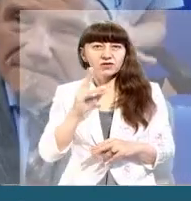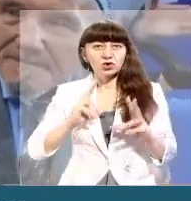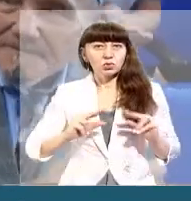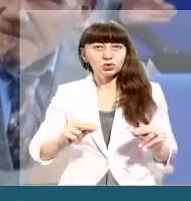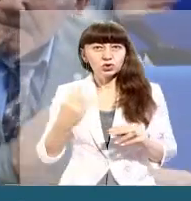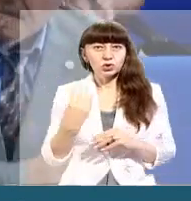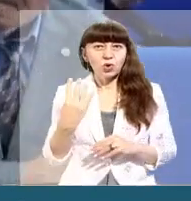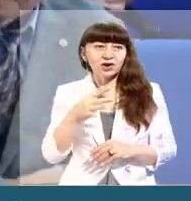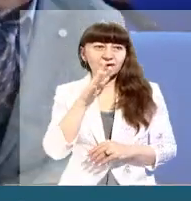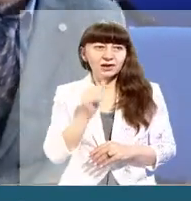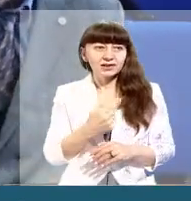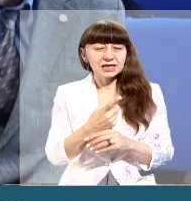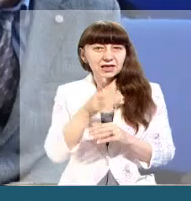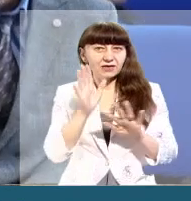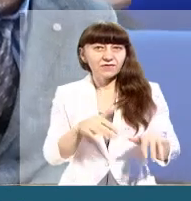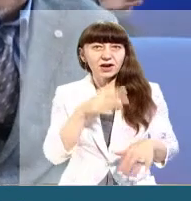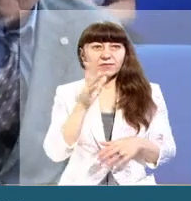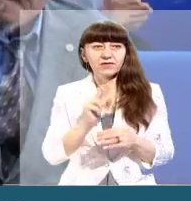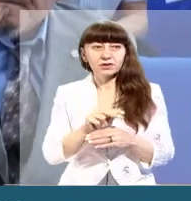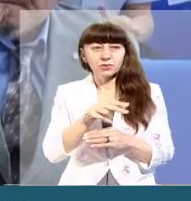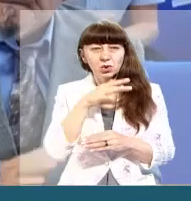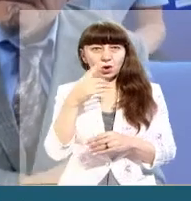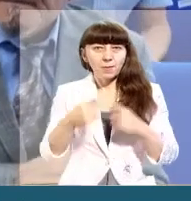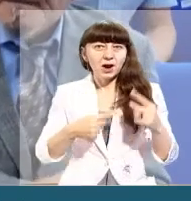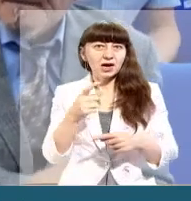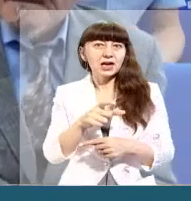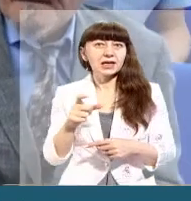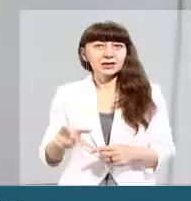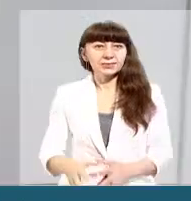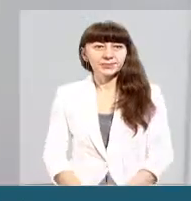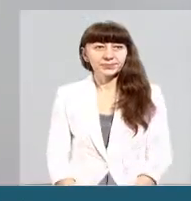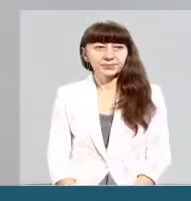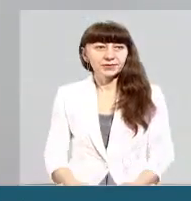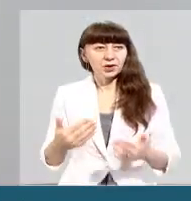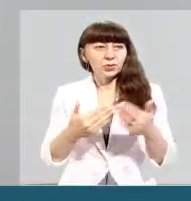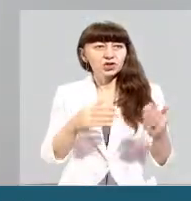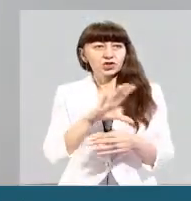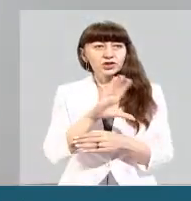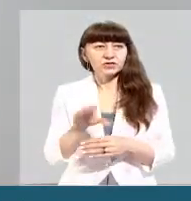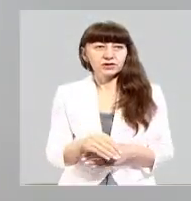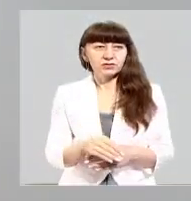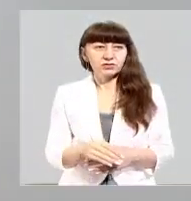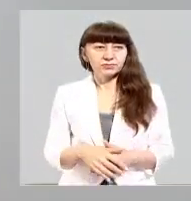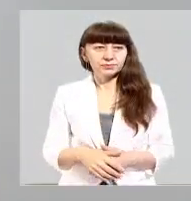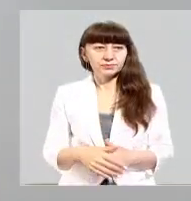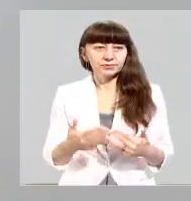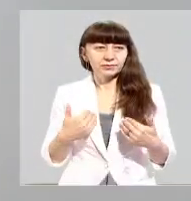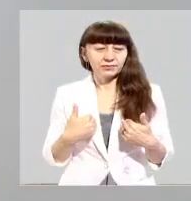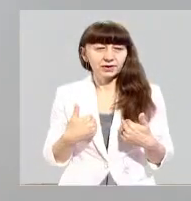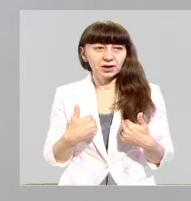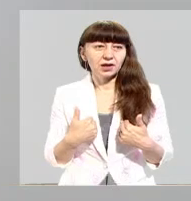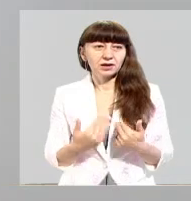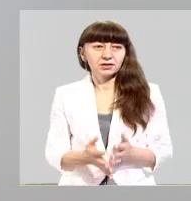она уже более 40 лет и за это время воспитала не одно поколение школьников. Прежде всего, что меня,